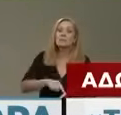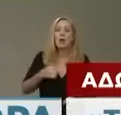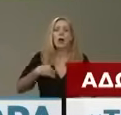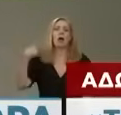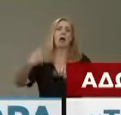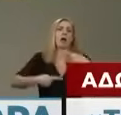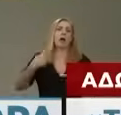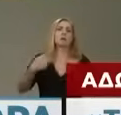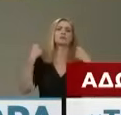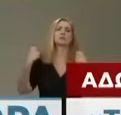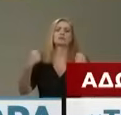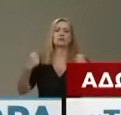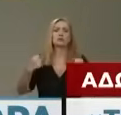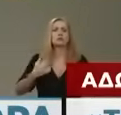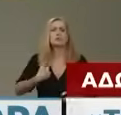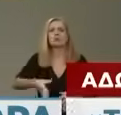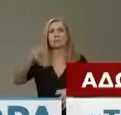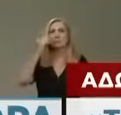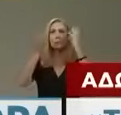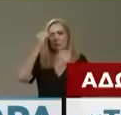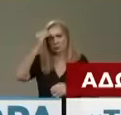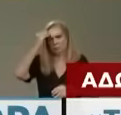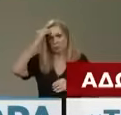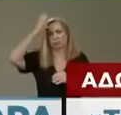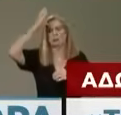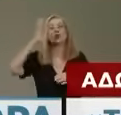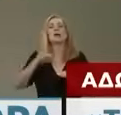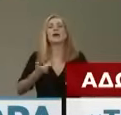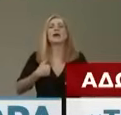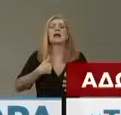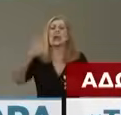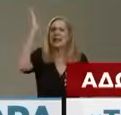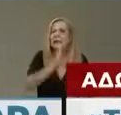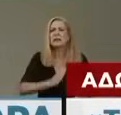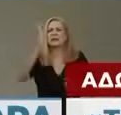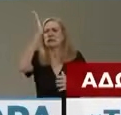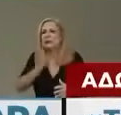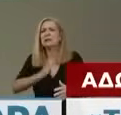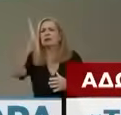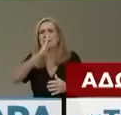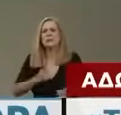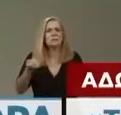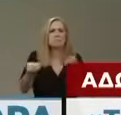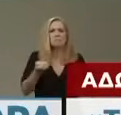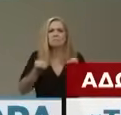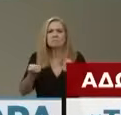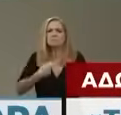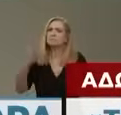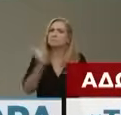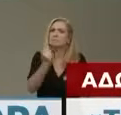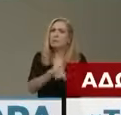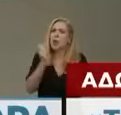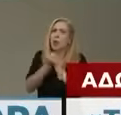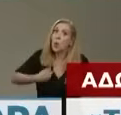βασικότερου συνδικαλιστικού αιτήματος των γιατρών του ΕΣΥ εδώ και πάρα πολλά χρόνια. Το κάνει ο Κυριάκος Μητσοτάκης. Το κάνει ο Κυριάκος Μητσοτάκης με